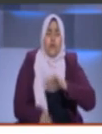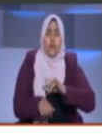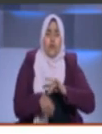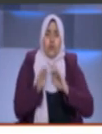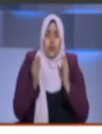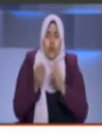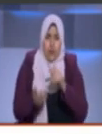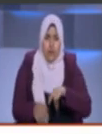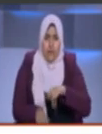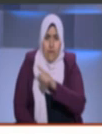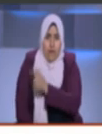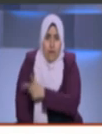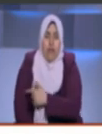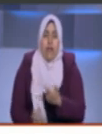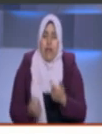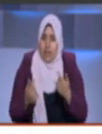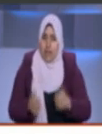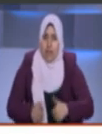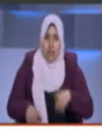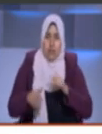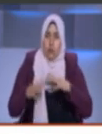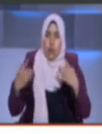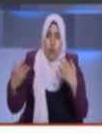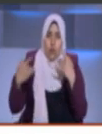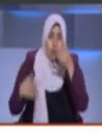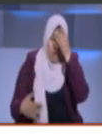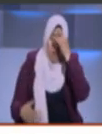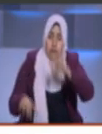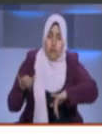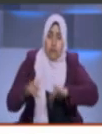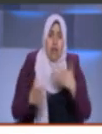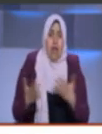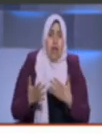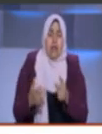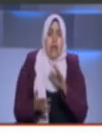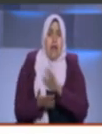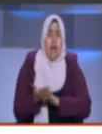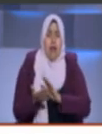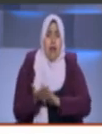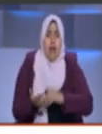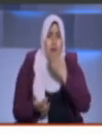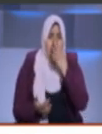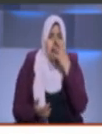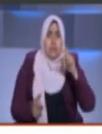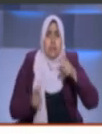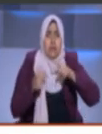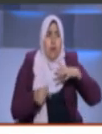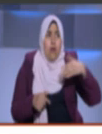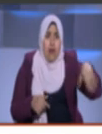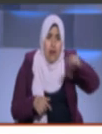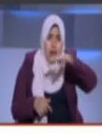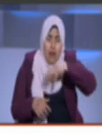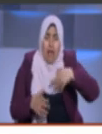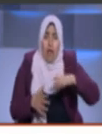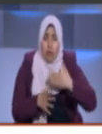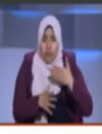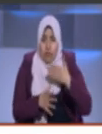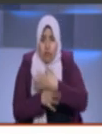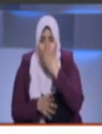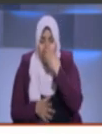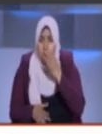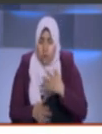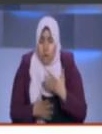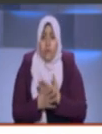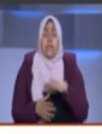في ألمانيا جاهزة، إحنا جاهزين كمان إن إحنا نتلقى أي حالات حرجة من الدول المجاورة. كمان في قرار طلع هنا في المانيا ان